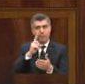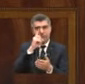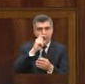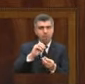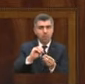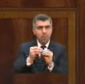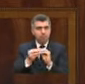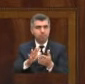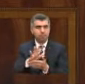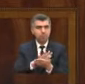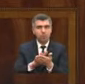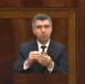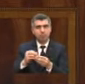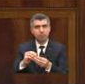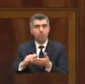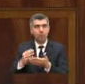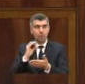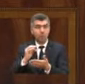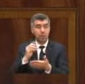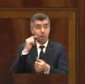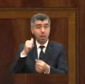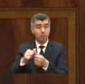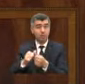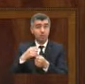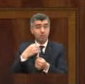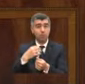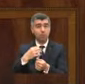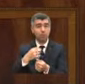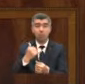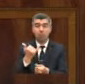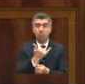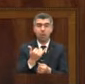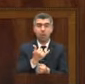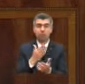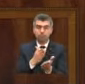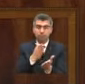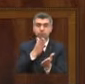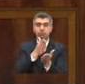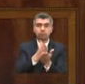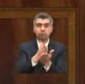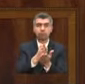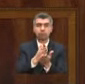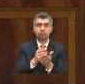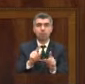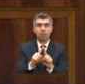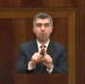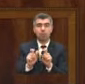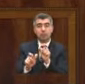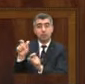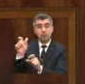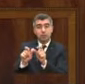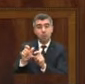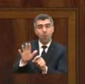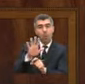وصعوباتها الاقتصادية والاجتماعية، كنذكروا بأننا قطعنا أشواط مهمة كانت واحد الجبهة مجتمعية